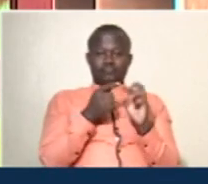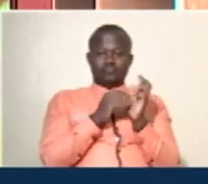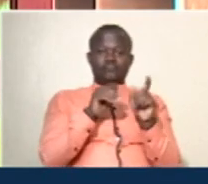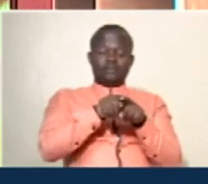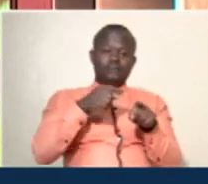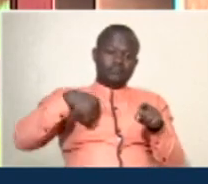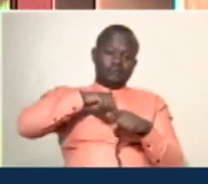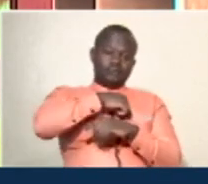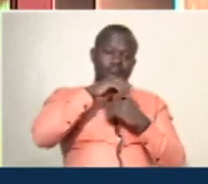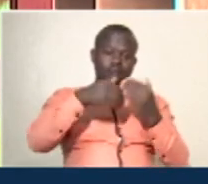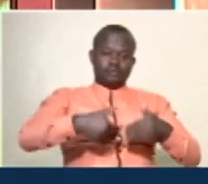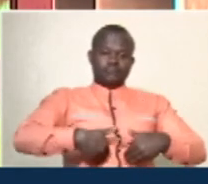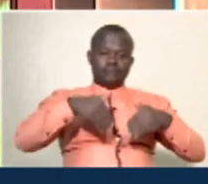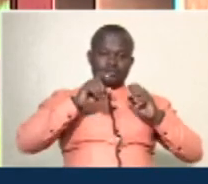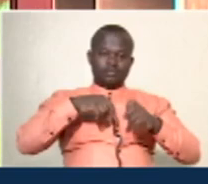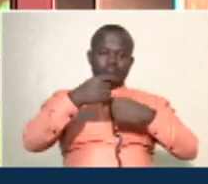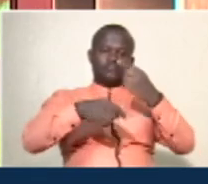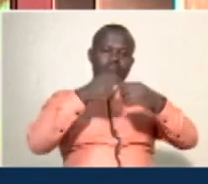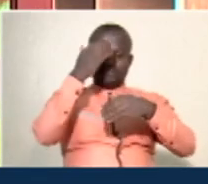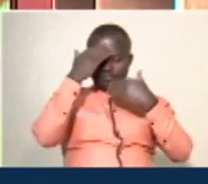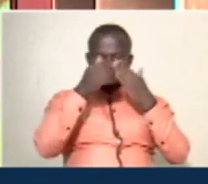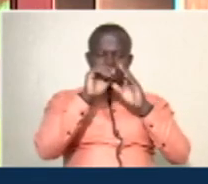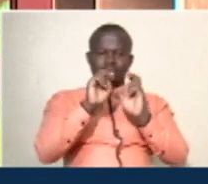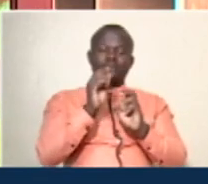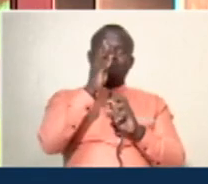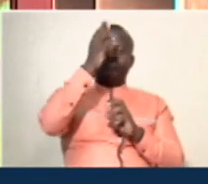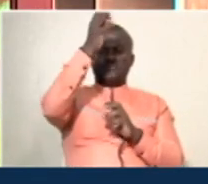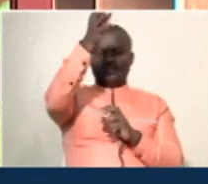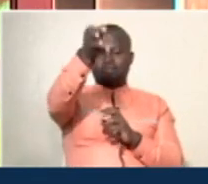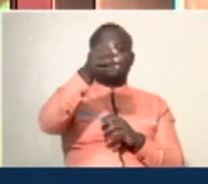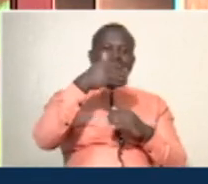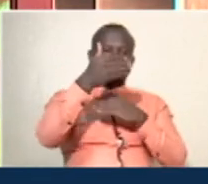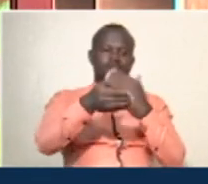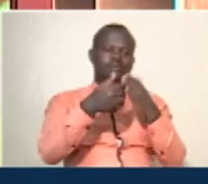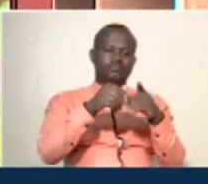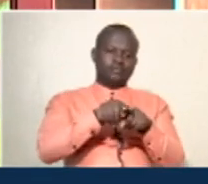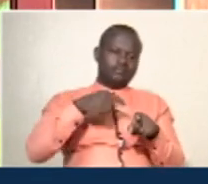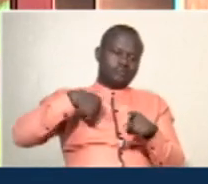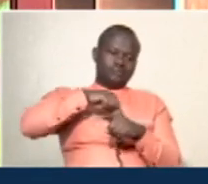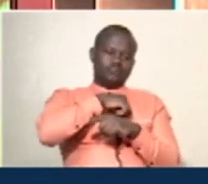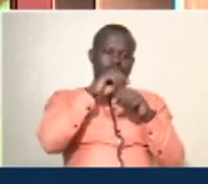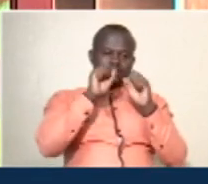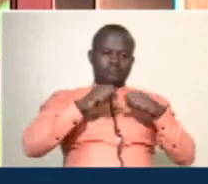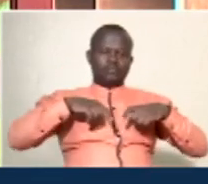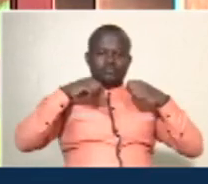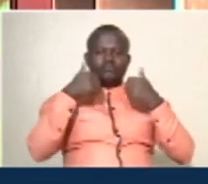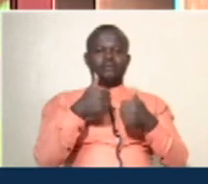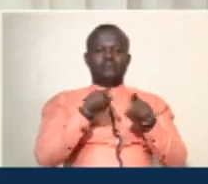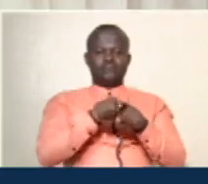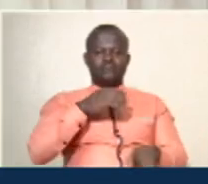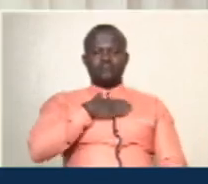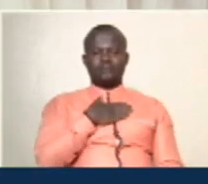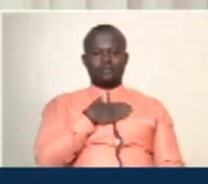nkatwe nk'urubyiruko dukwiye kuba twabikomeza kugira ngo abazaza nyuma yacu nabo bazashobore kubaho ubuzima bwiza nk'uko